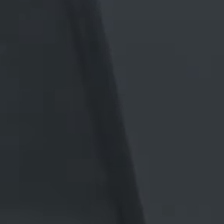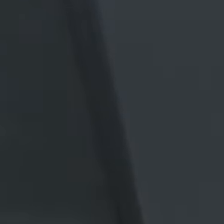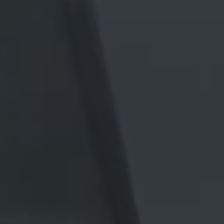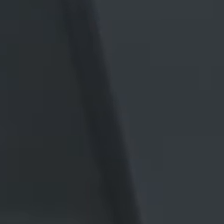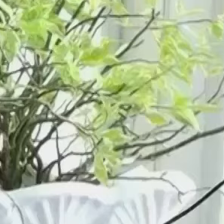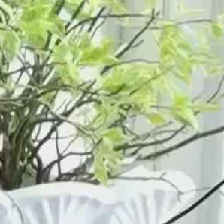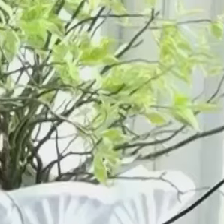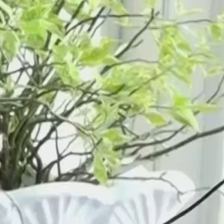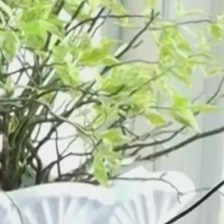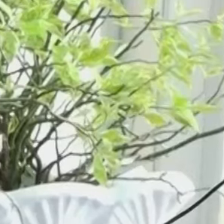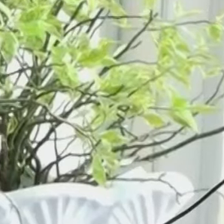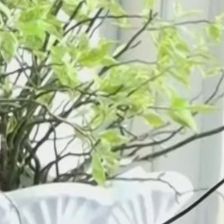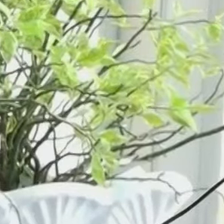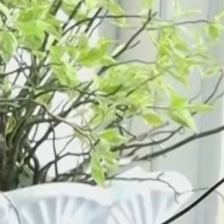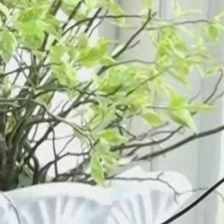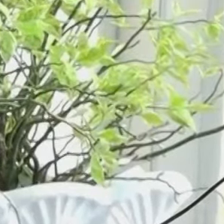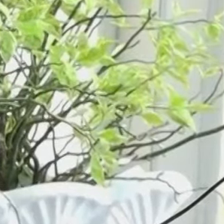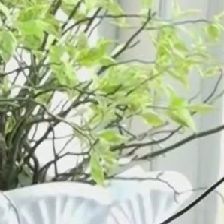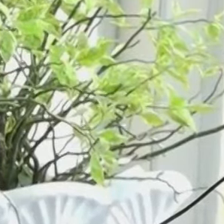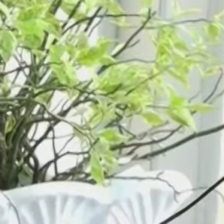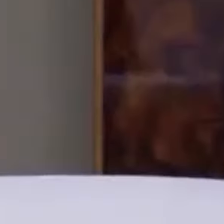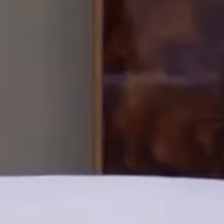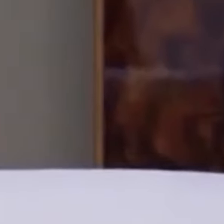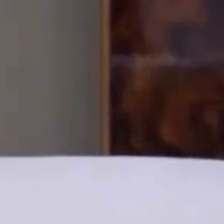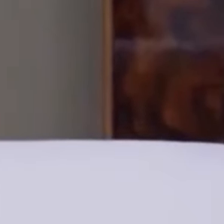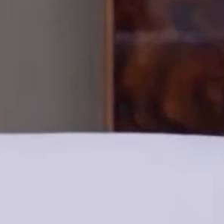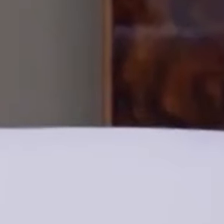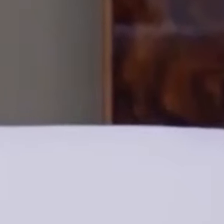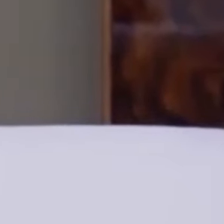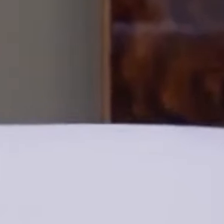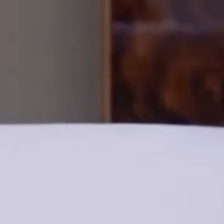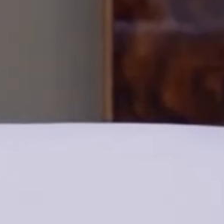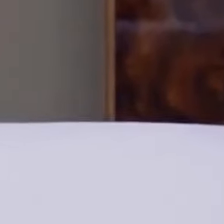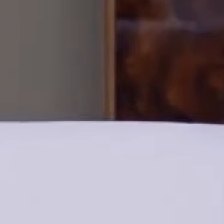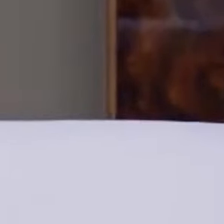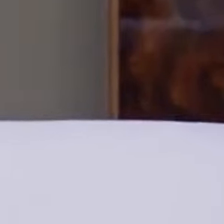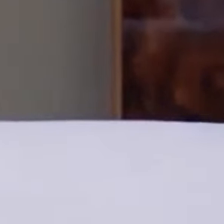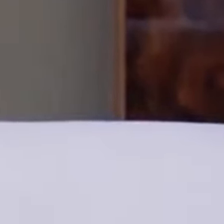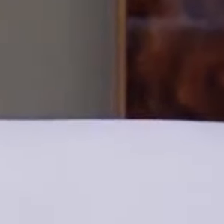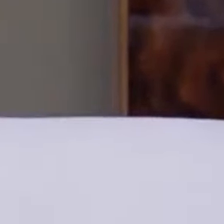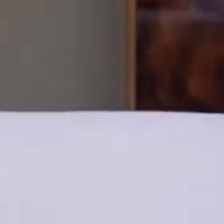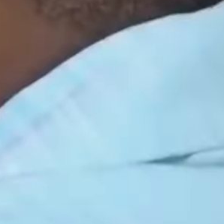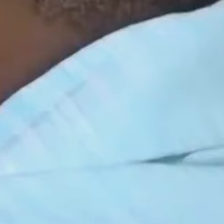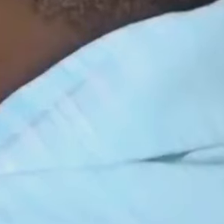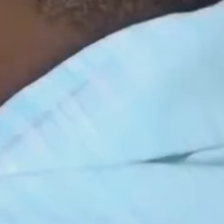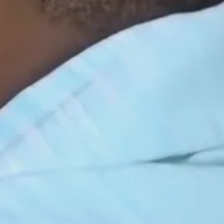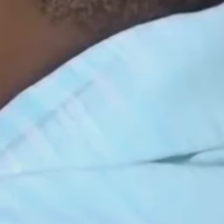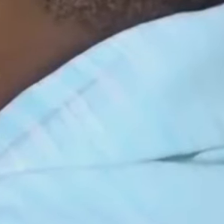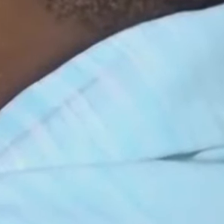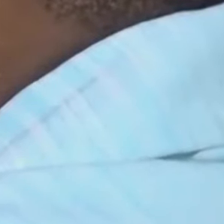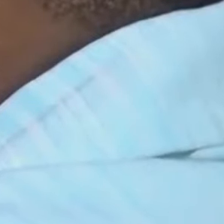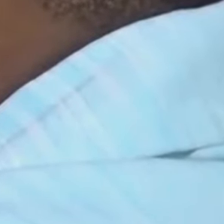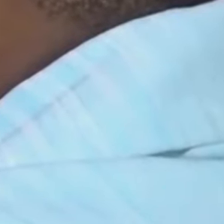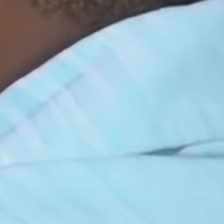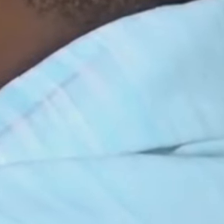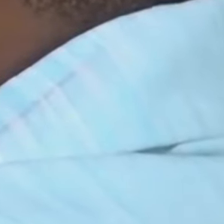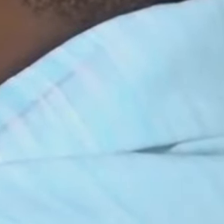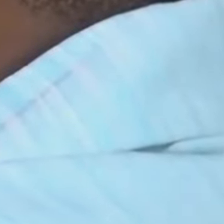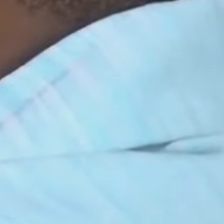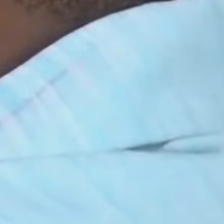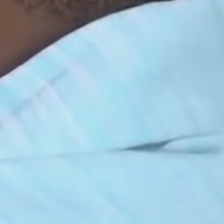travers cet outil digital, le chef de l'État, fort et Sozim Nanya Zingbe, traduit dans les actes sa politique